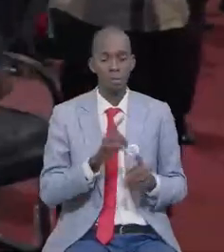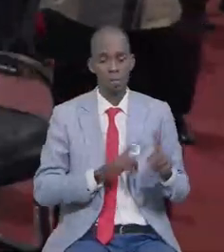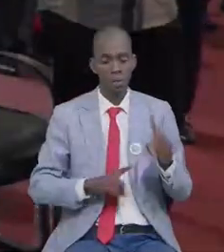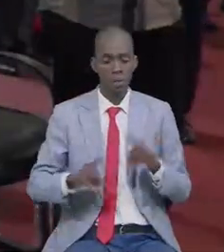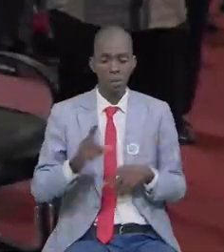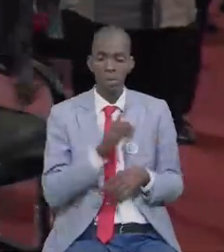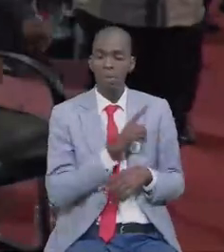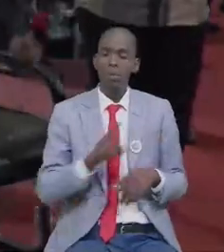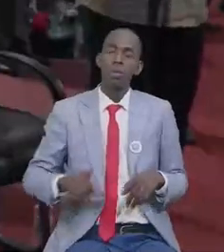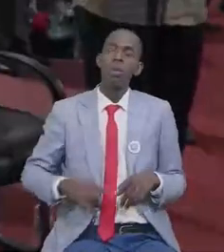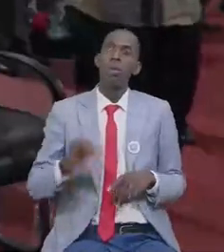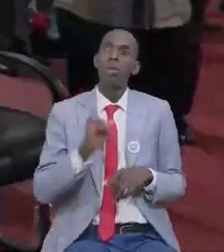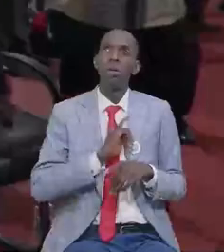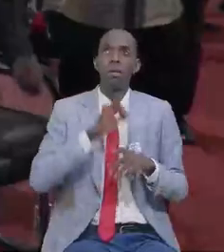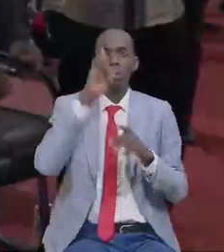Seigneur, je crois.